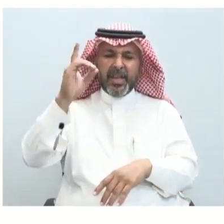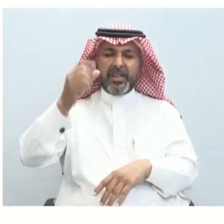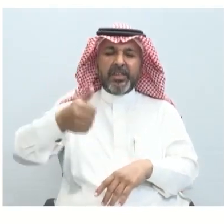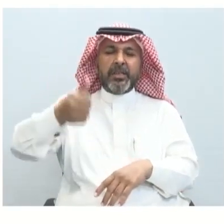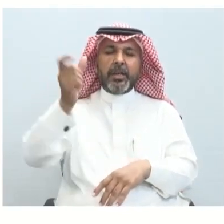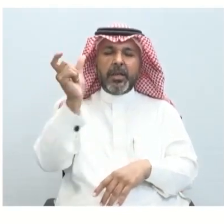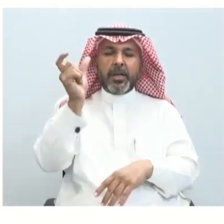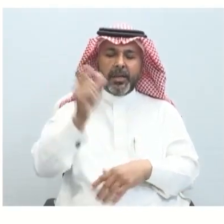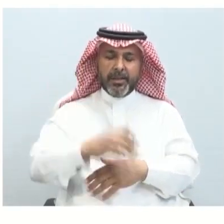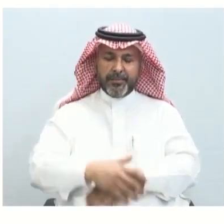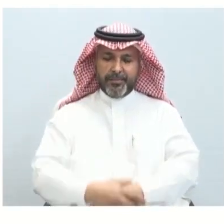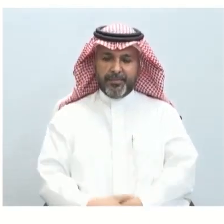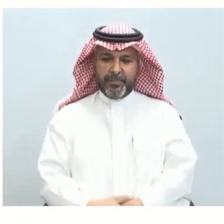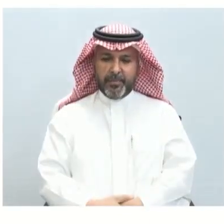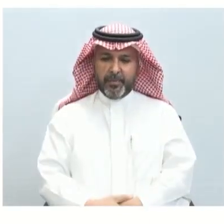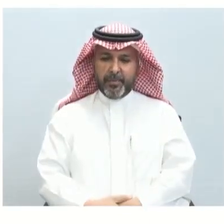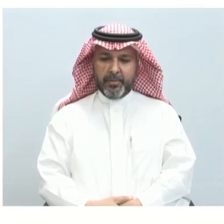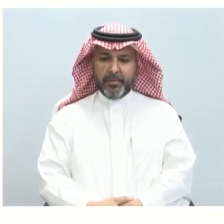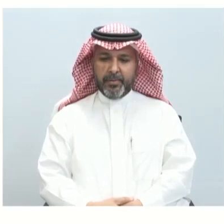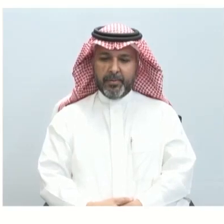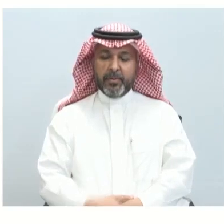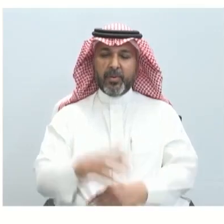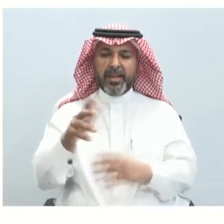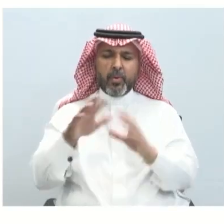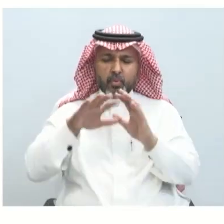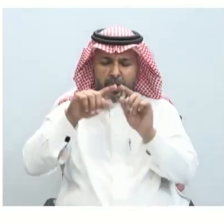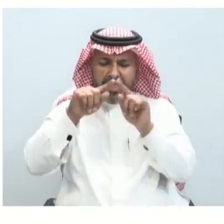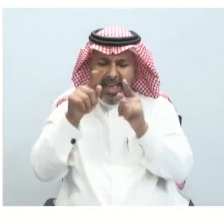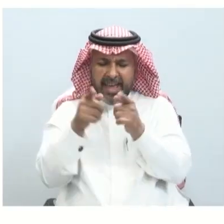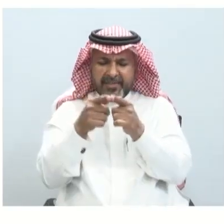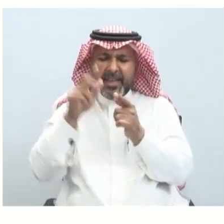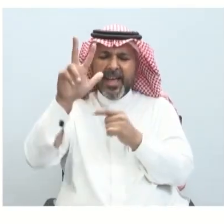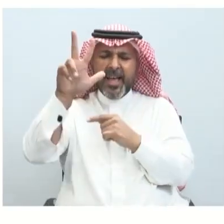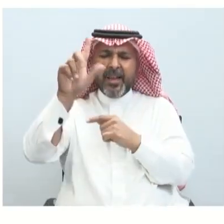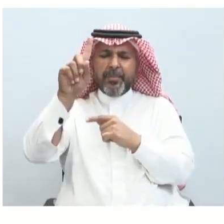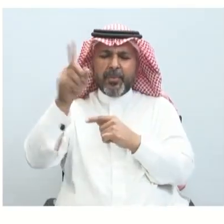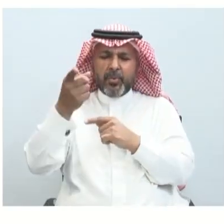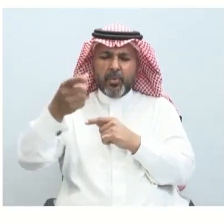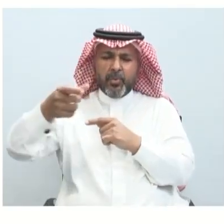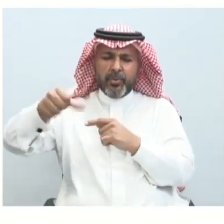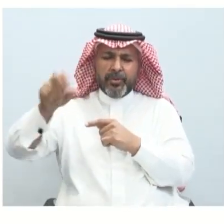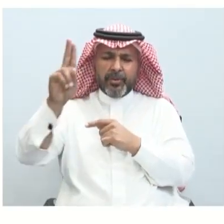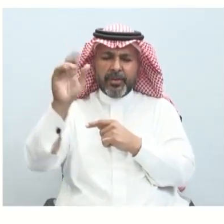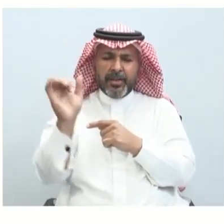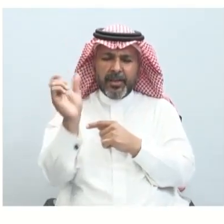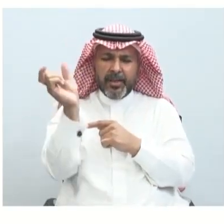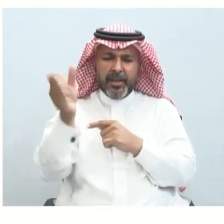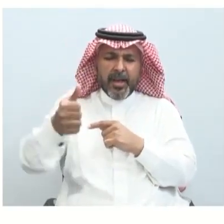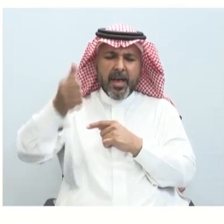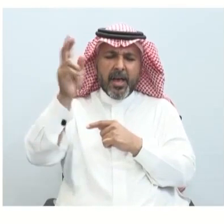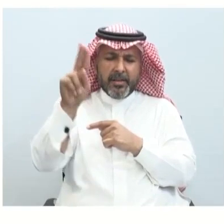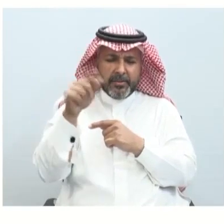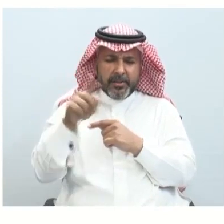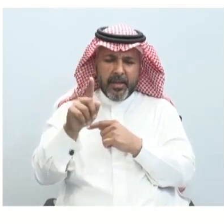المبرمج في سؤال 30 البروتينات الحلقيه مواد تسبب السرطان الصحيح المسرطنات هي من